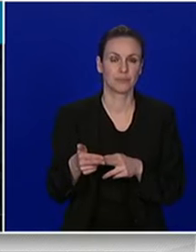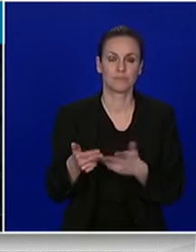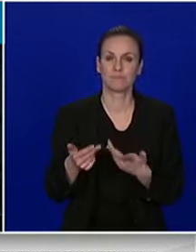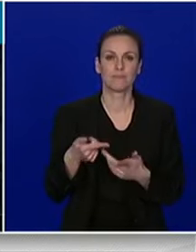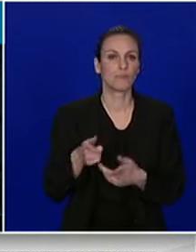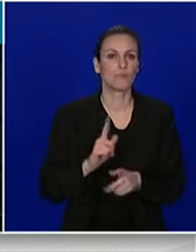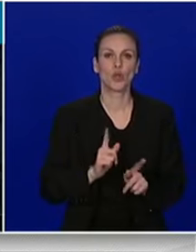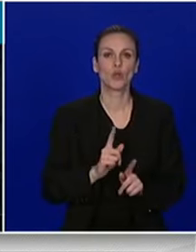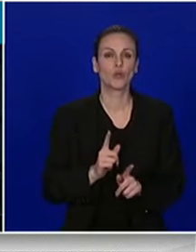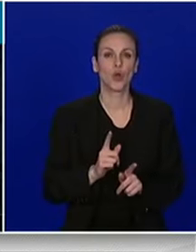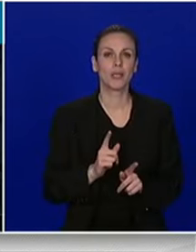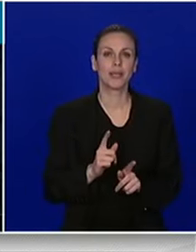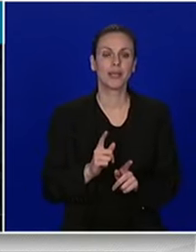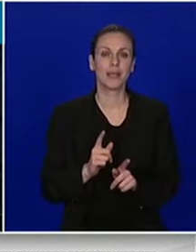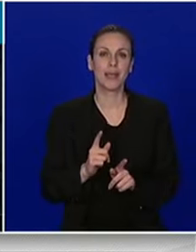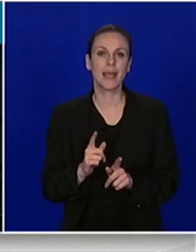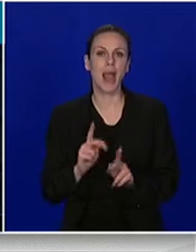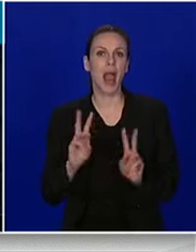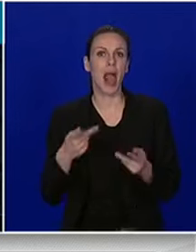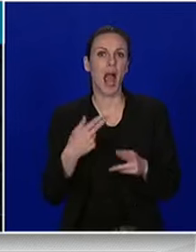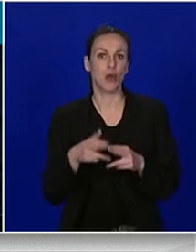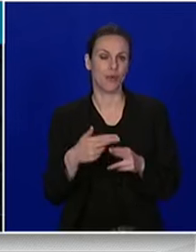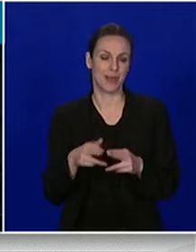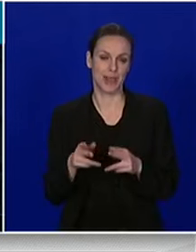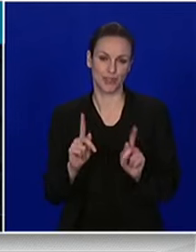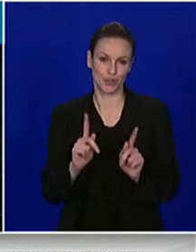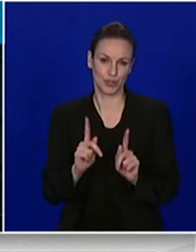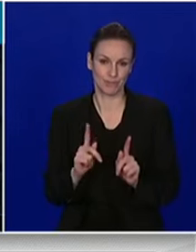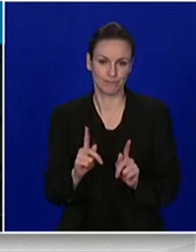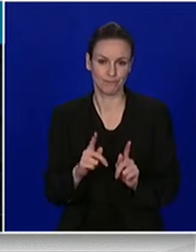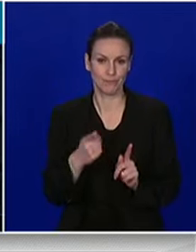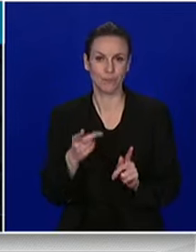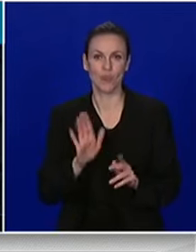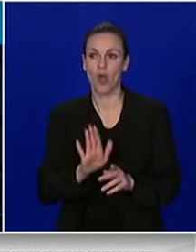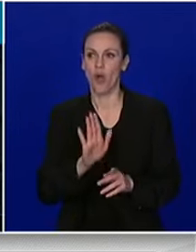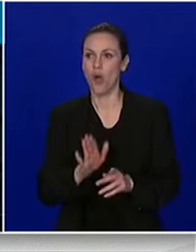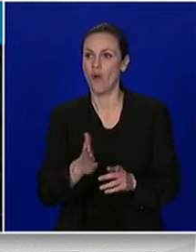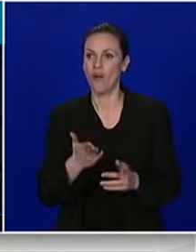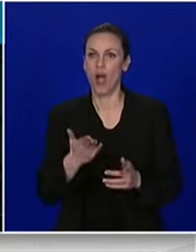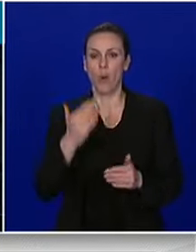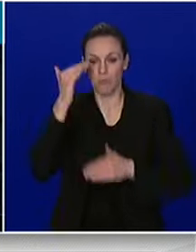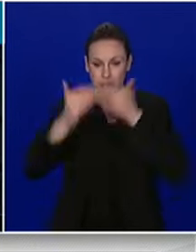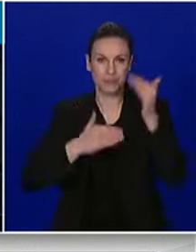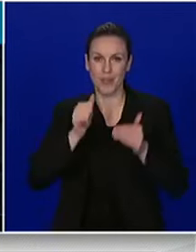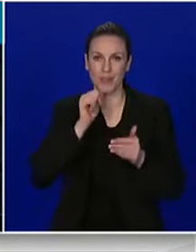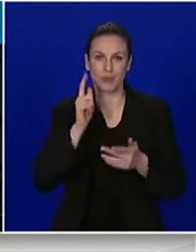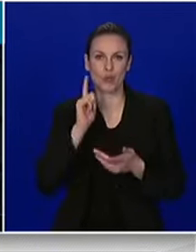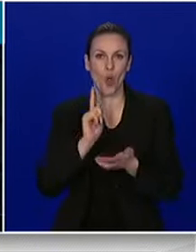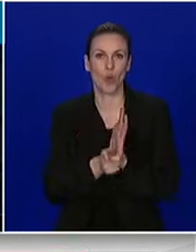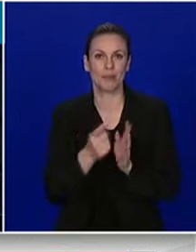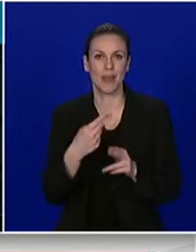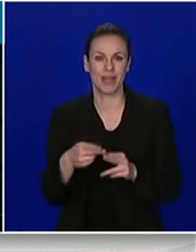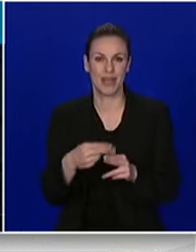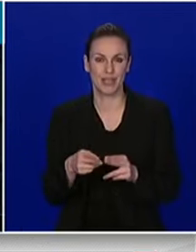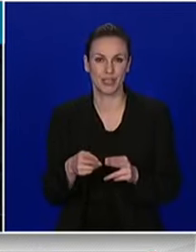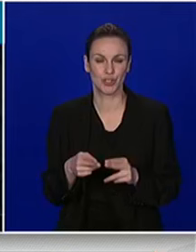nije lako rješavati ovako u hodu ili preko noći.